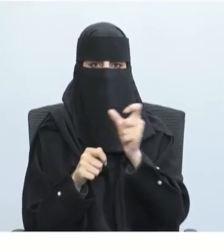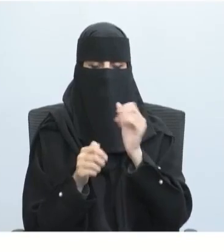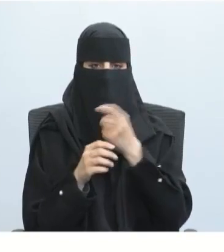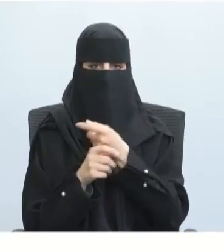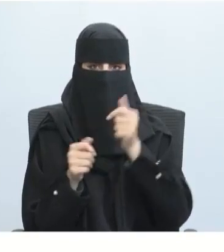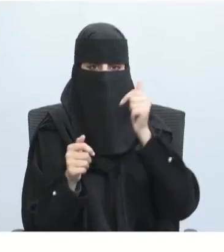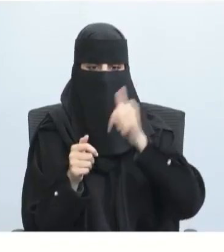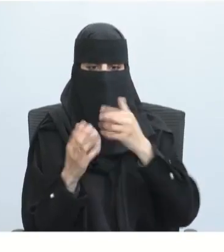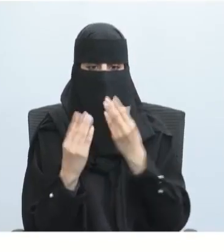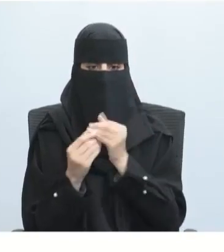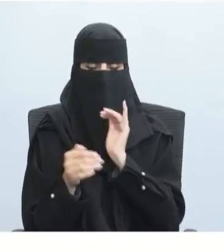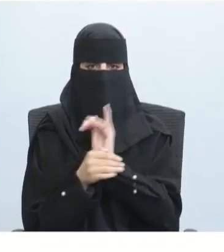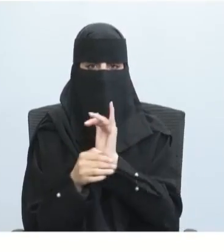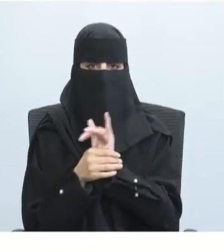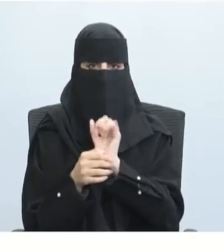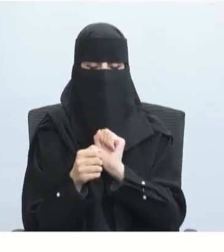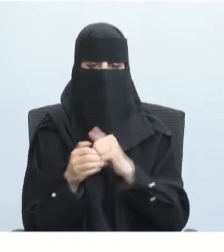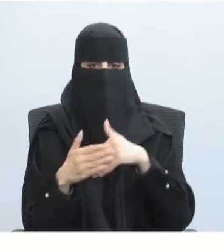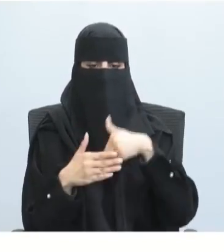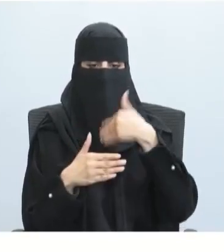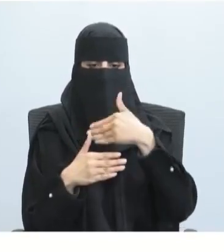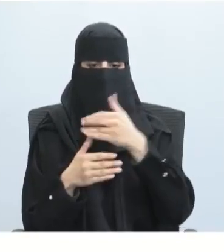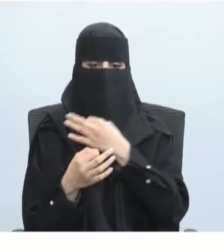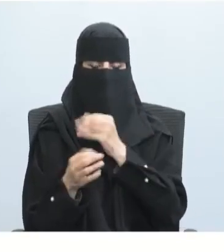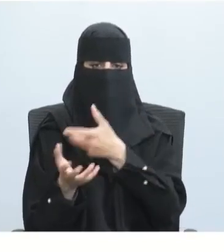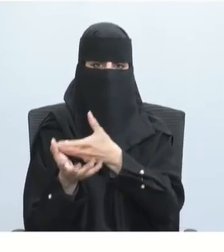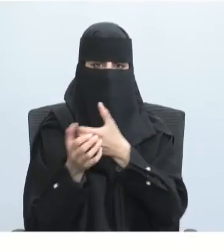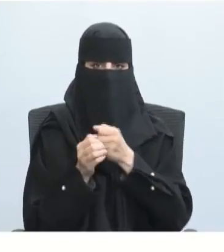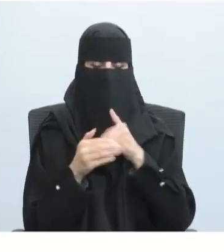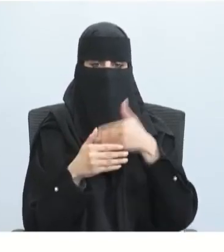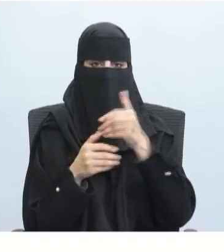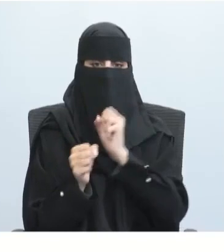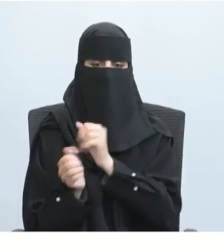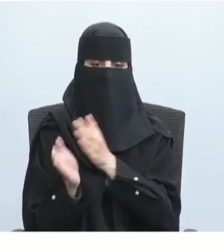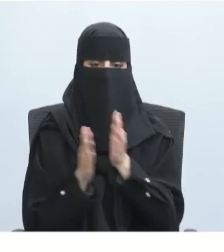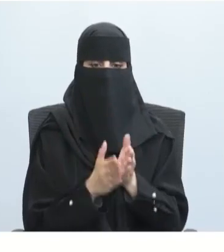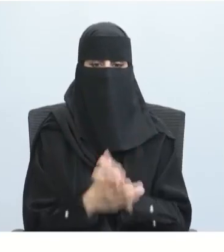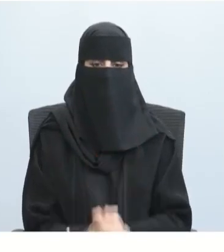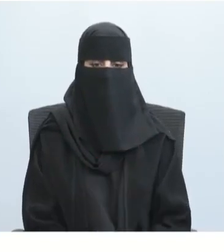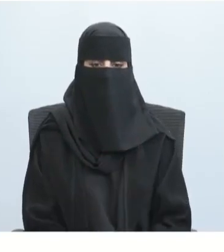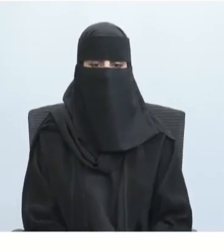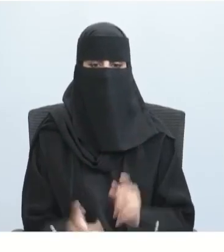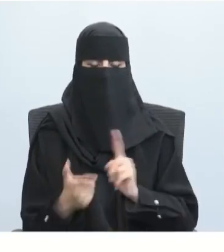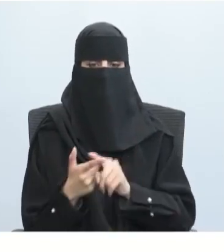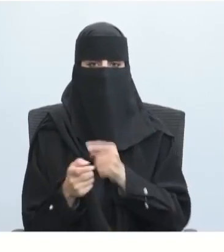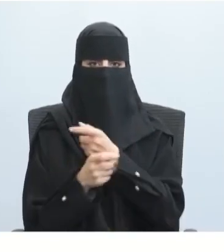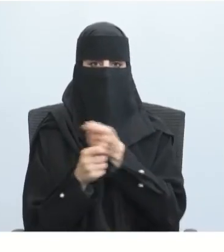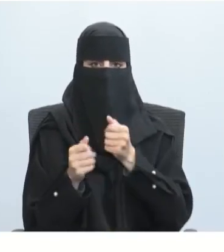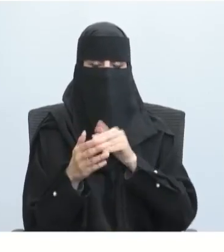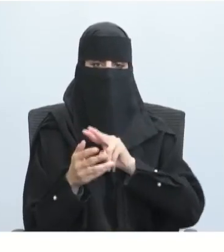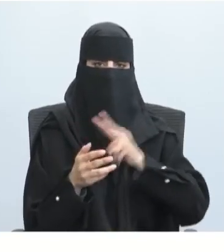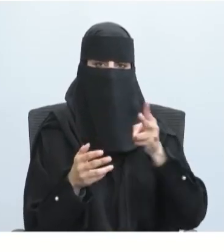الحاليه للمدفوعات التي سيتم استلامها في المستقبل ذكرنا ايضا تكلفه الفرصه